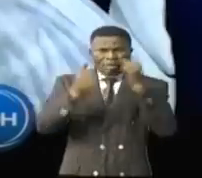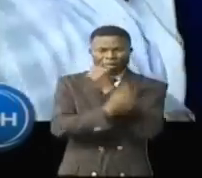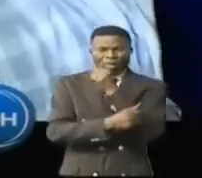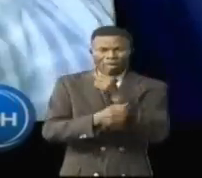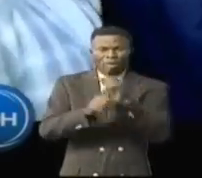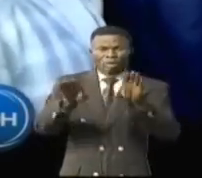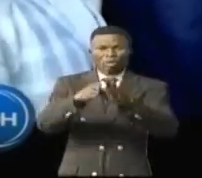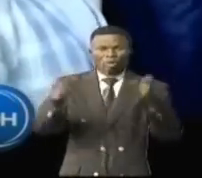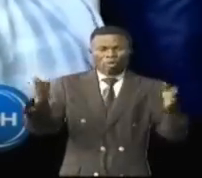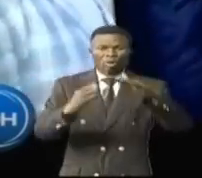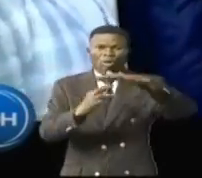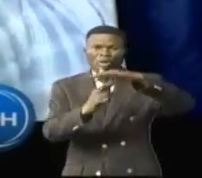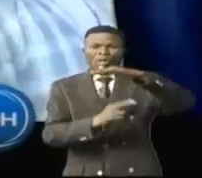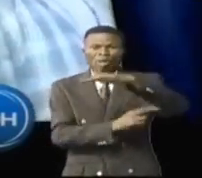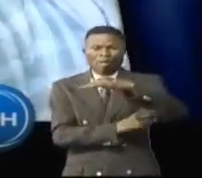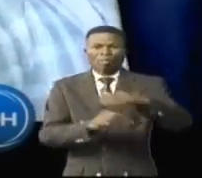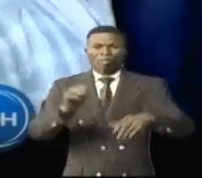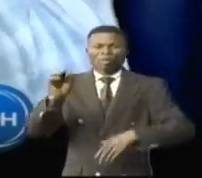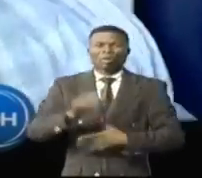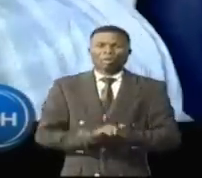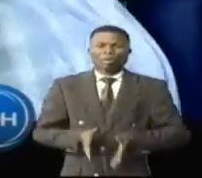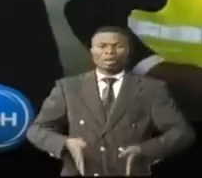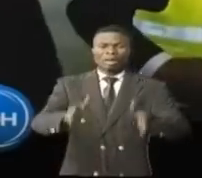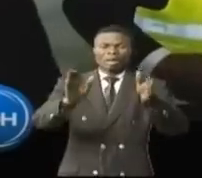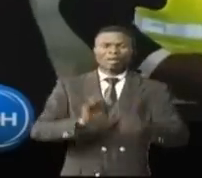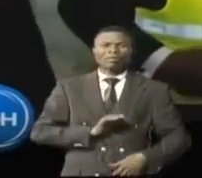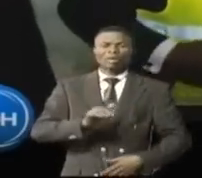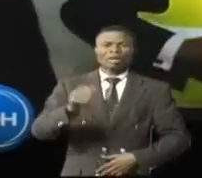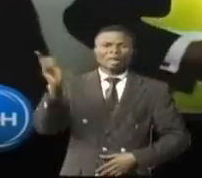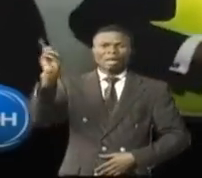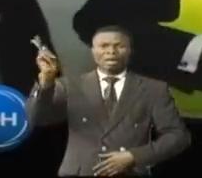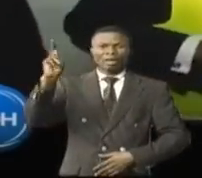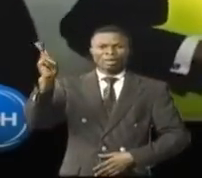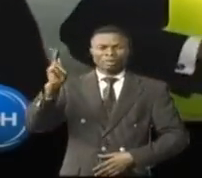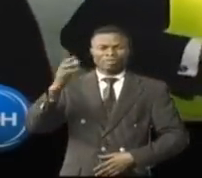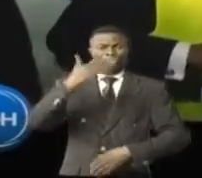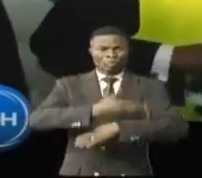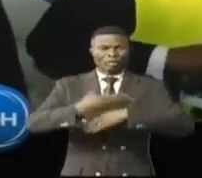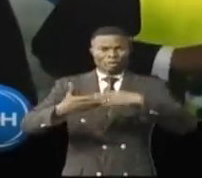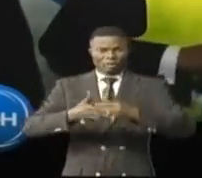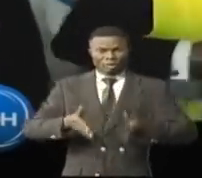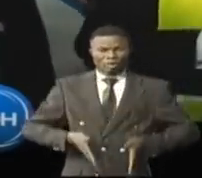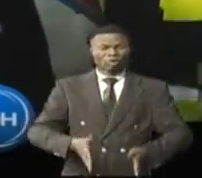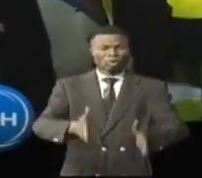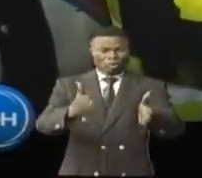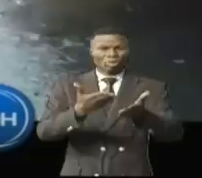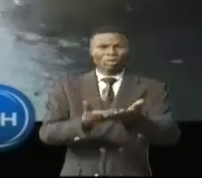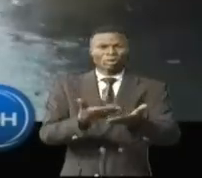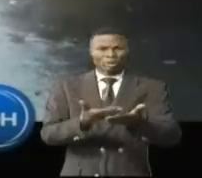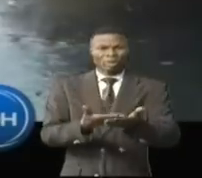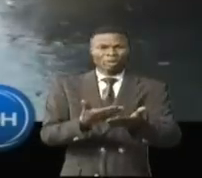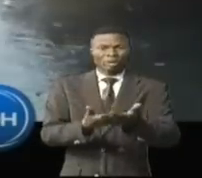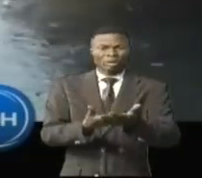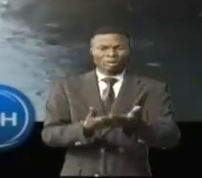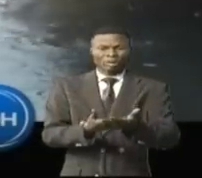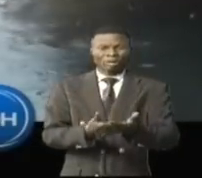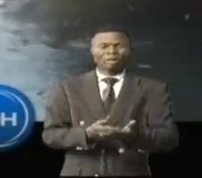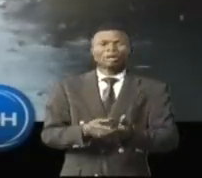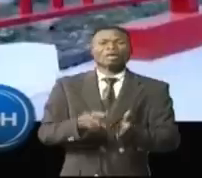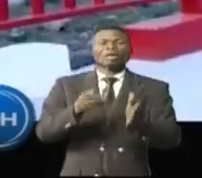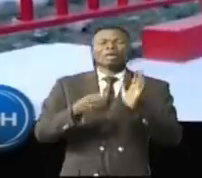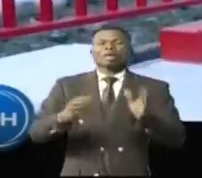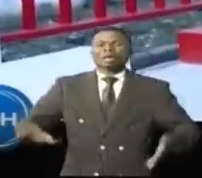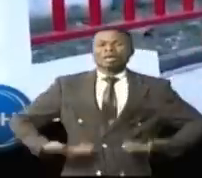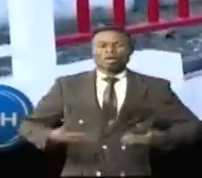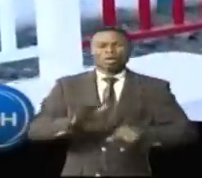inauguré le nouveau pont Bongolo jeté sur la rivière Kalamu. La réhabilitation de ces infrastructures est un vrai soulagement